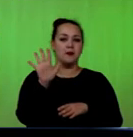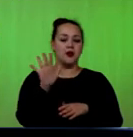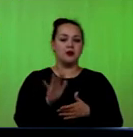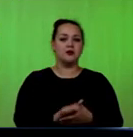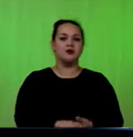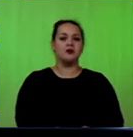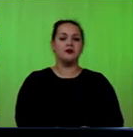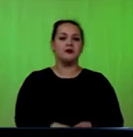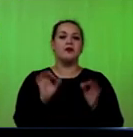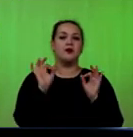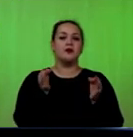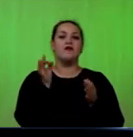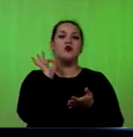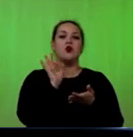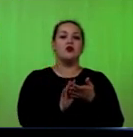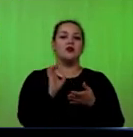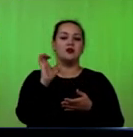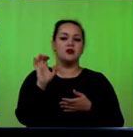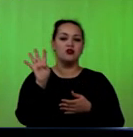правильный вариант c